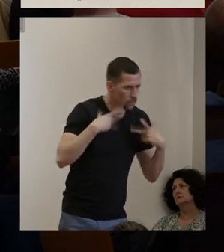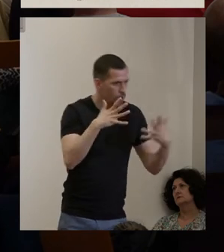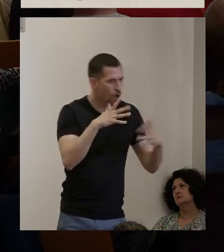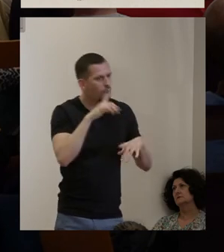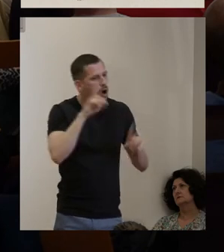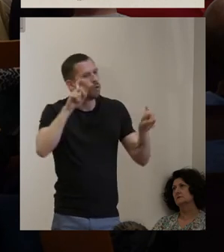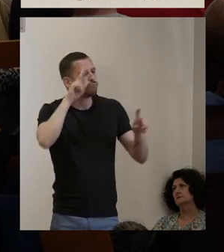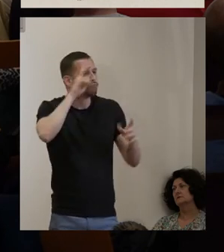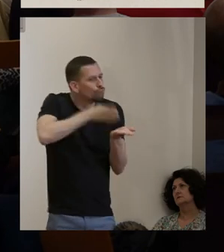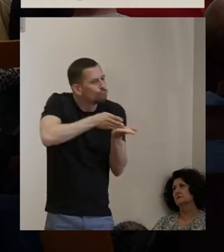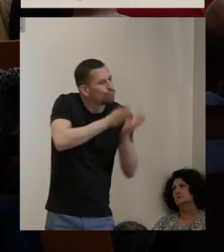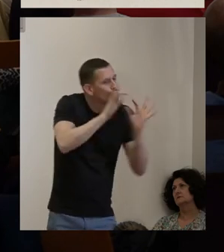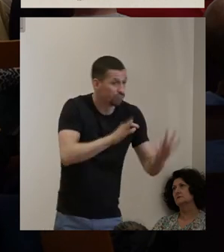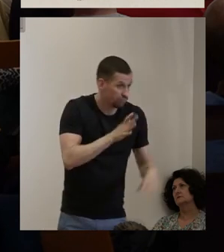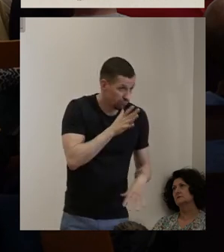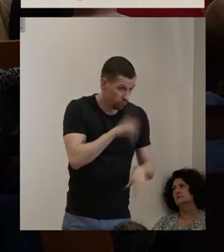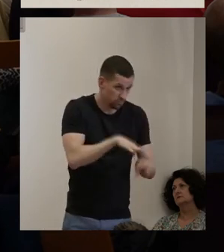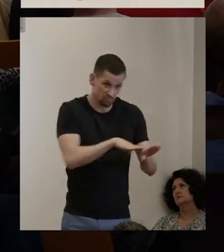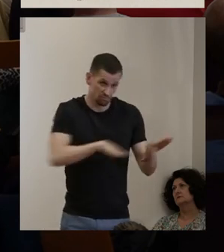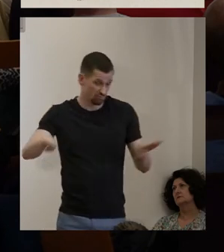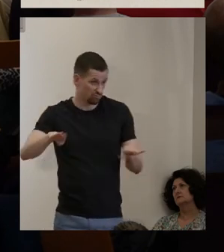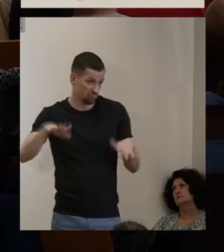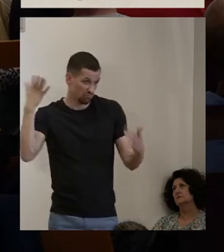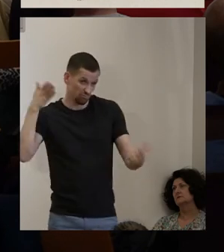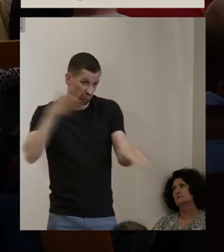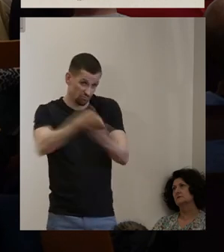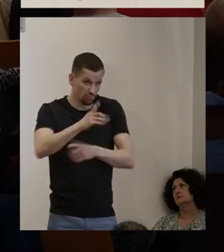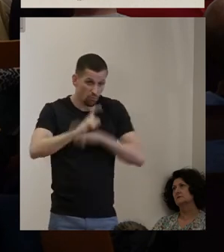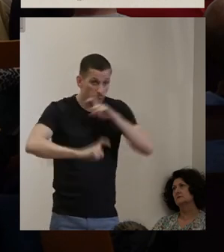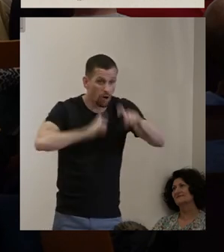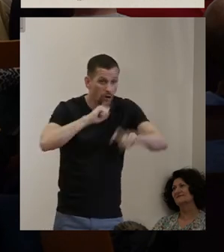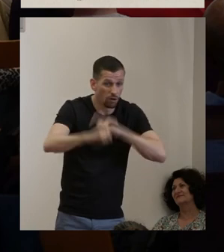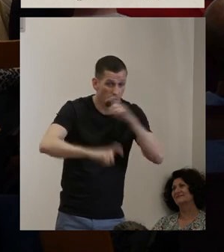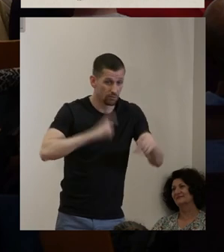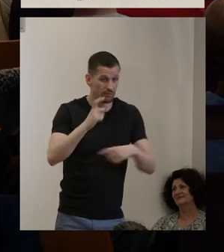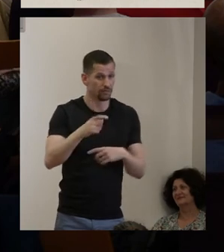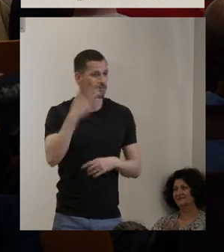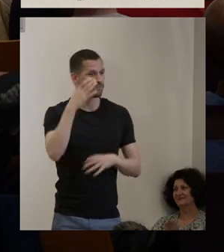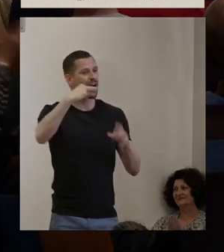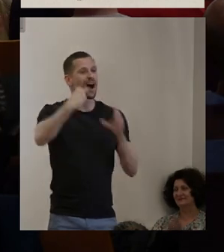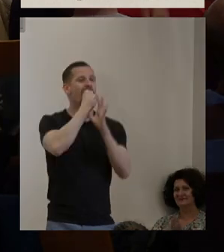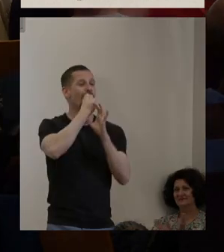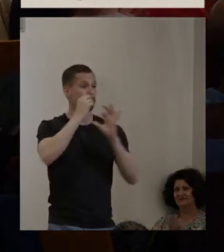de celui qui a fait le choix de la mort comme un ultime acte de liberté. Je vous remercie.